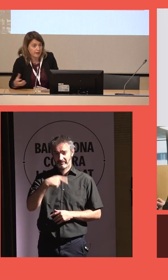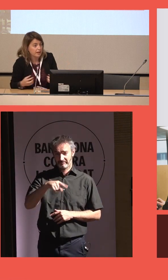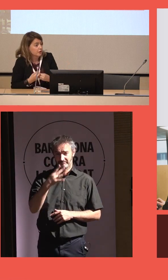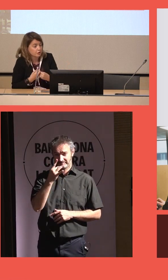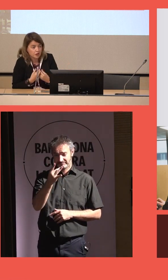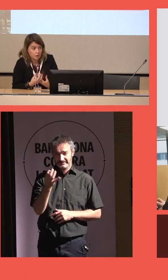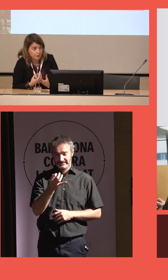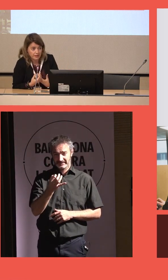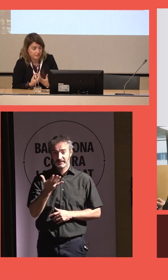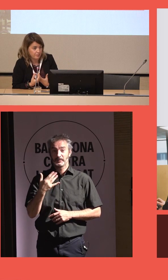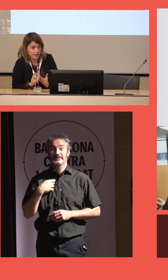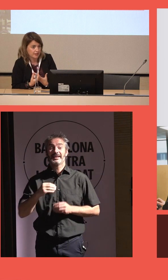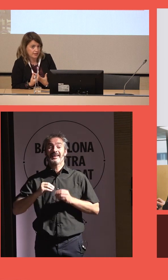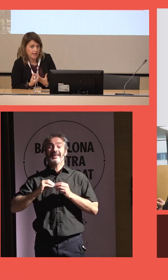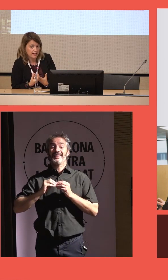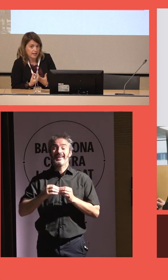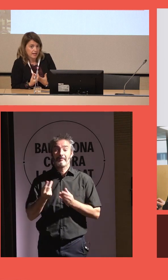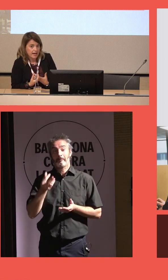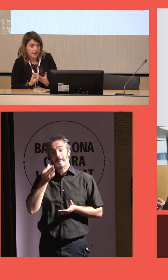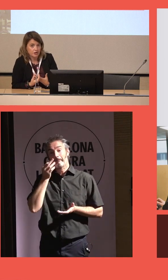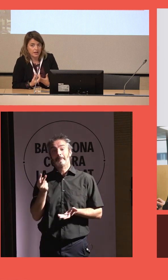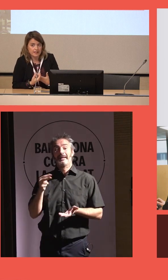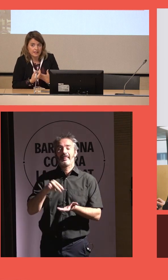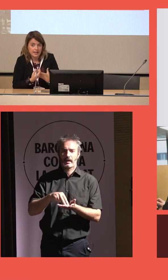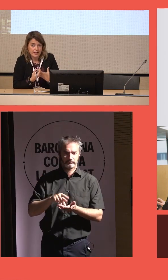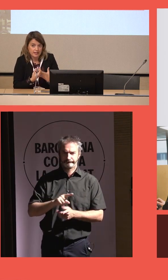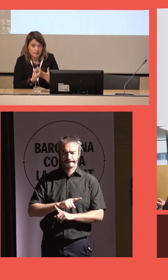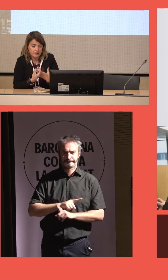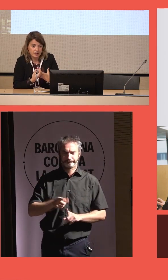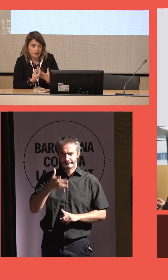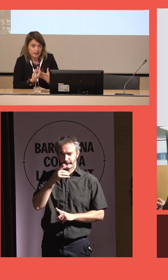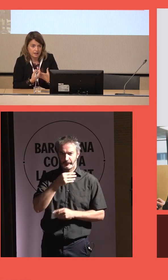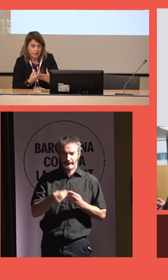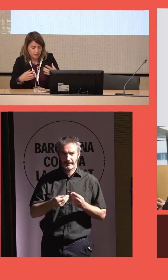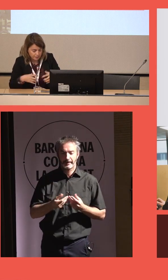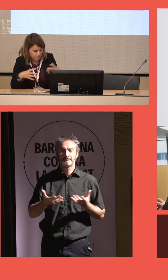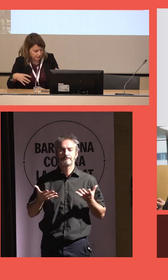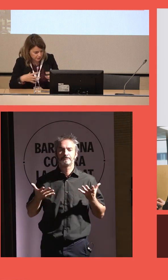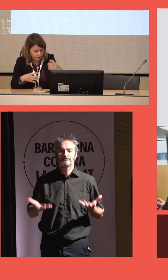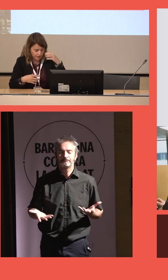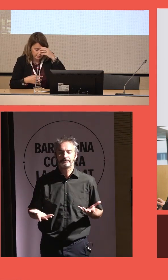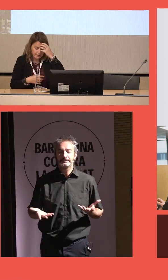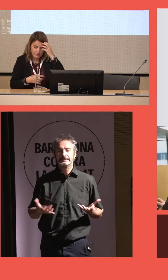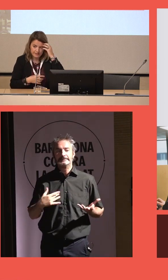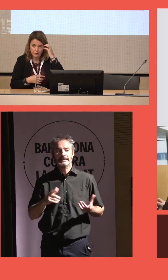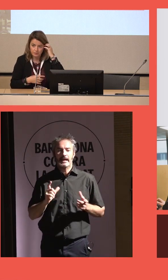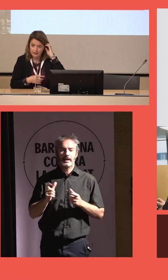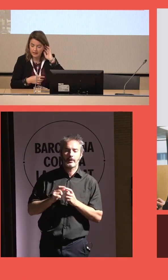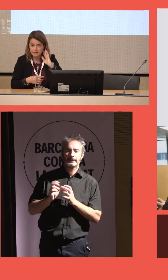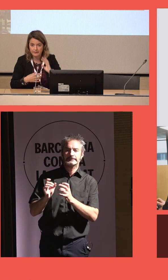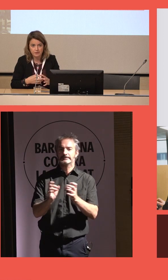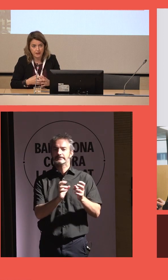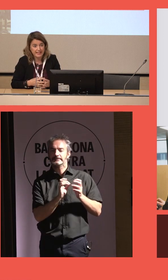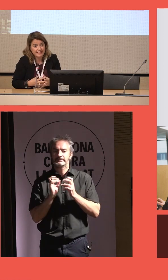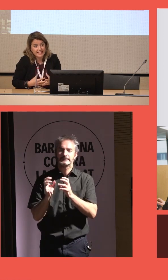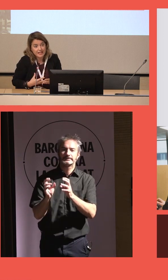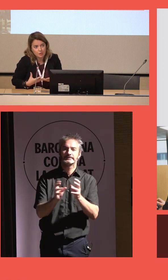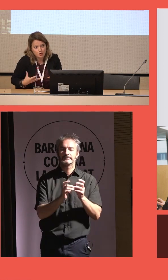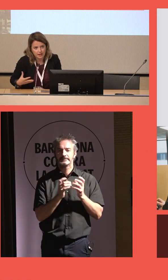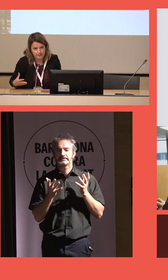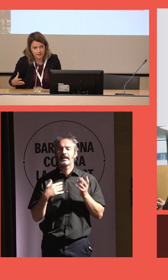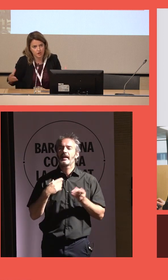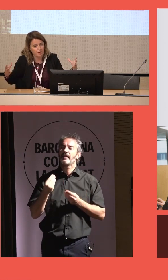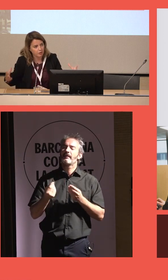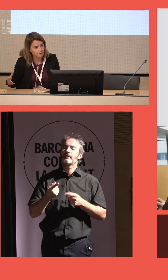nostre programa doncs que no el podíem fer presencial aleshores ens vam reunir vam estar-ho parlant i vam dir què